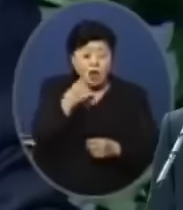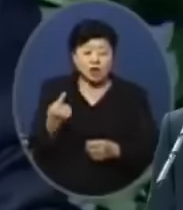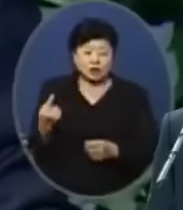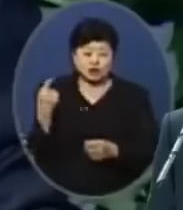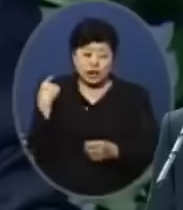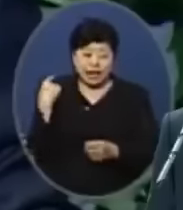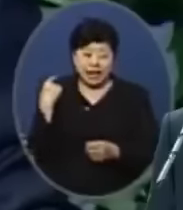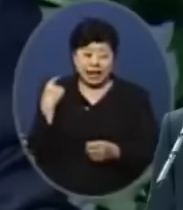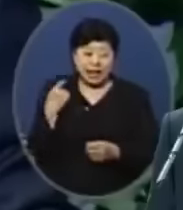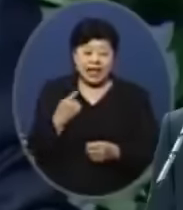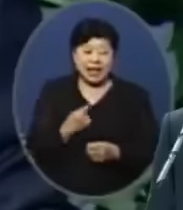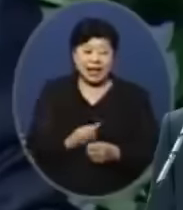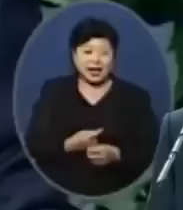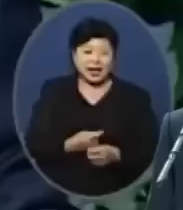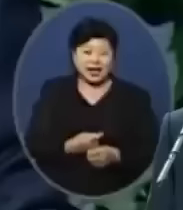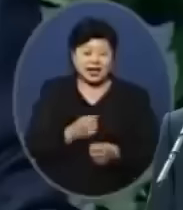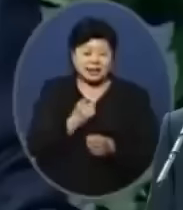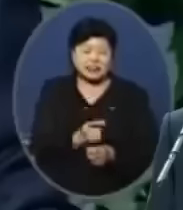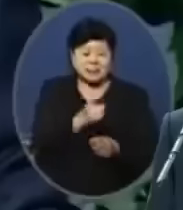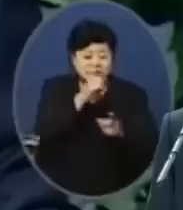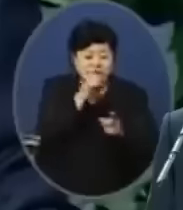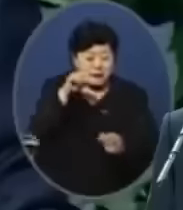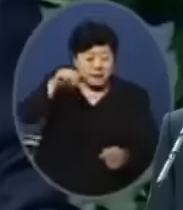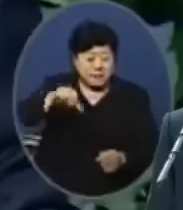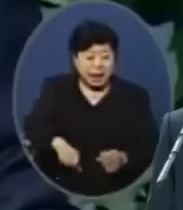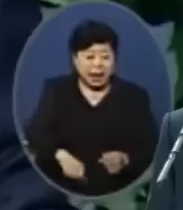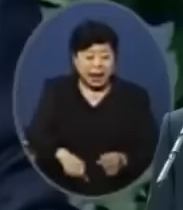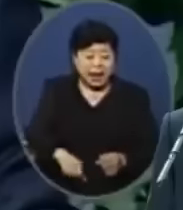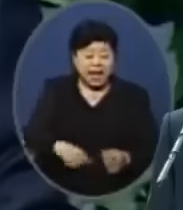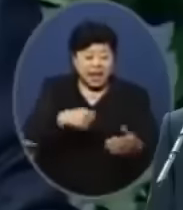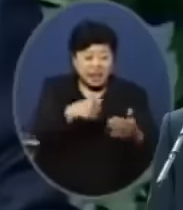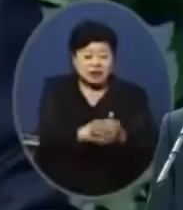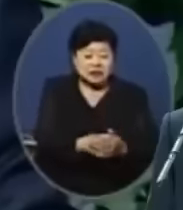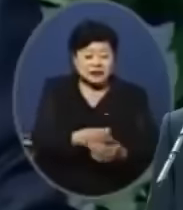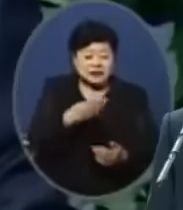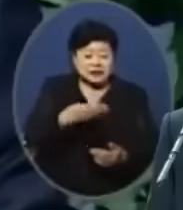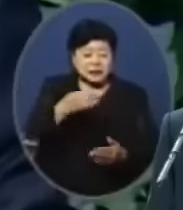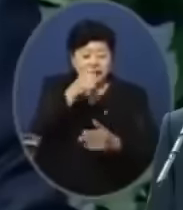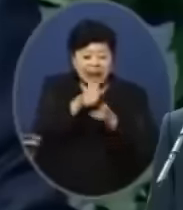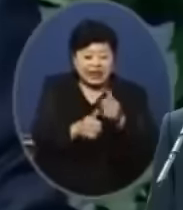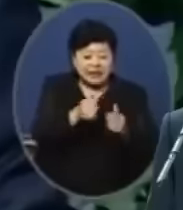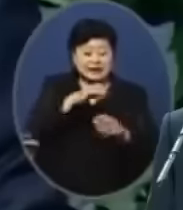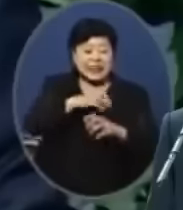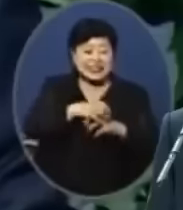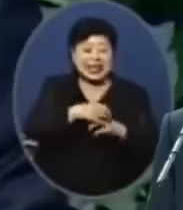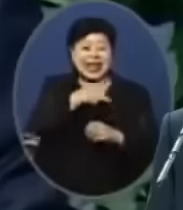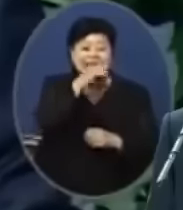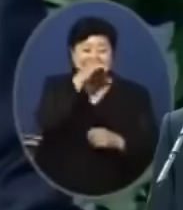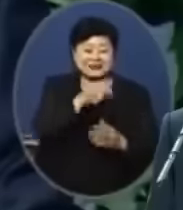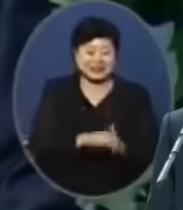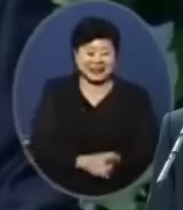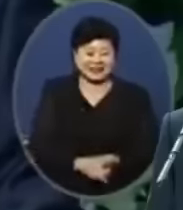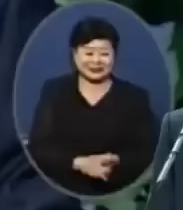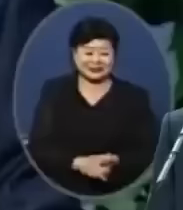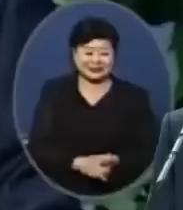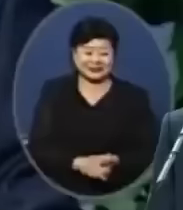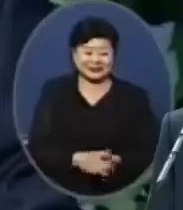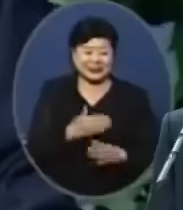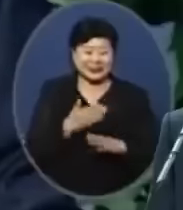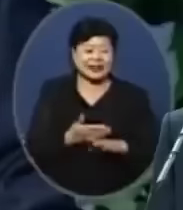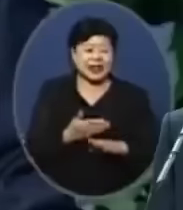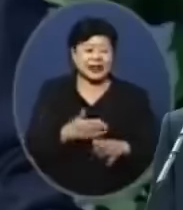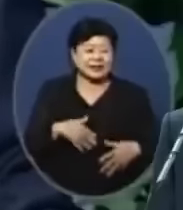배후에 승패를 결정짓는 4차원의 세계, 하나님의 세계가 있는 것입니다. 우리가